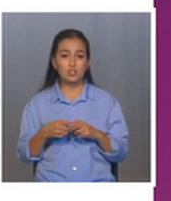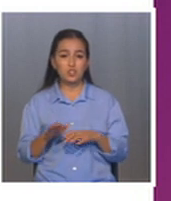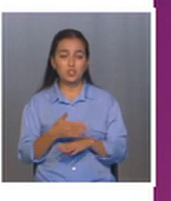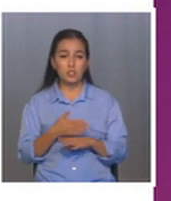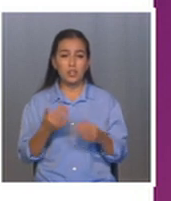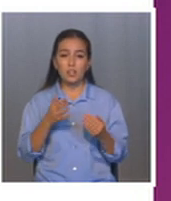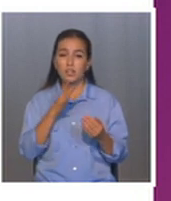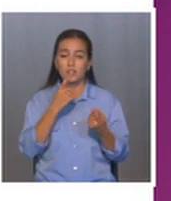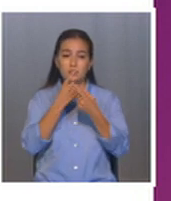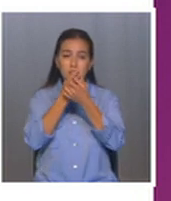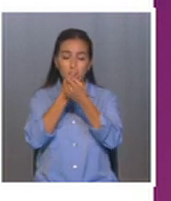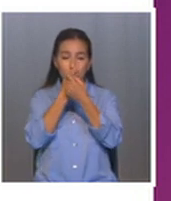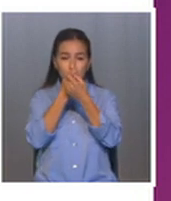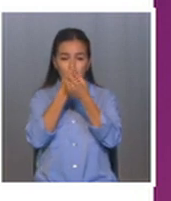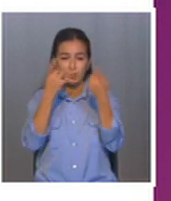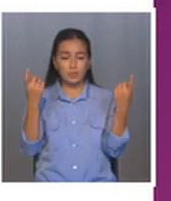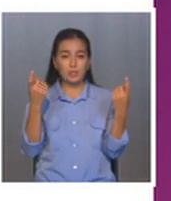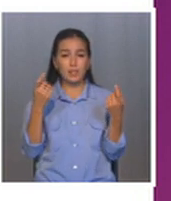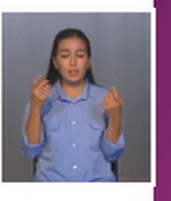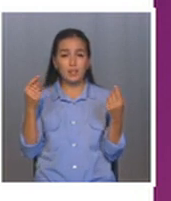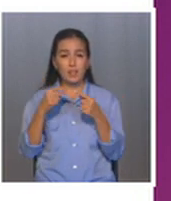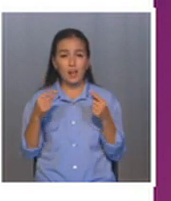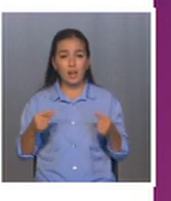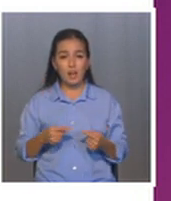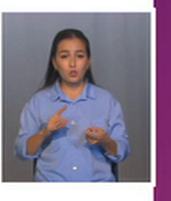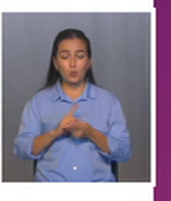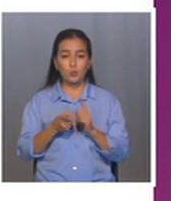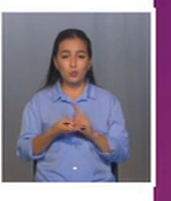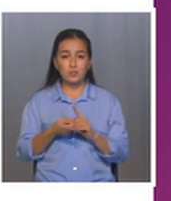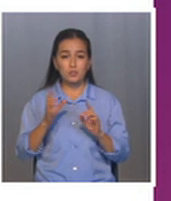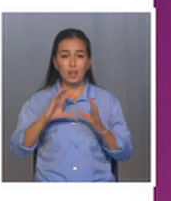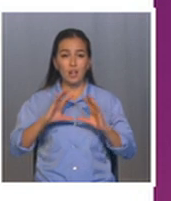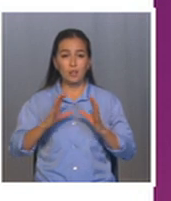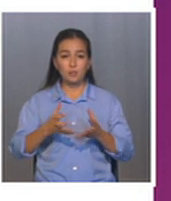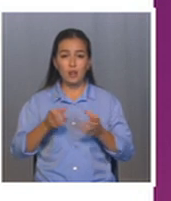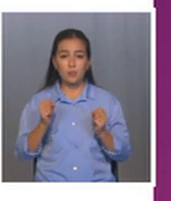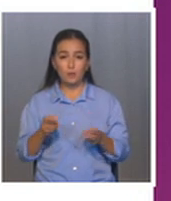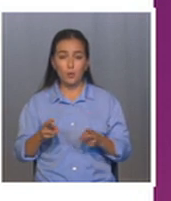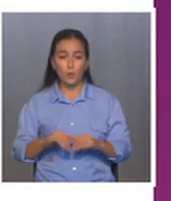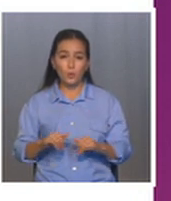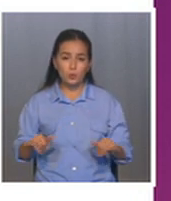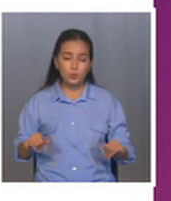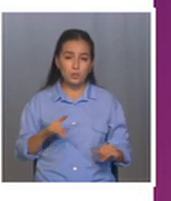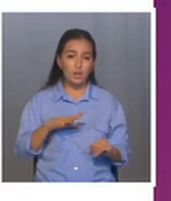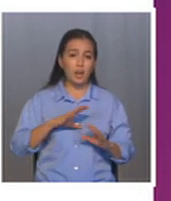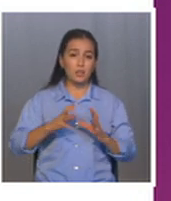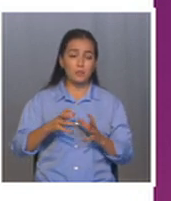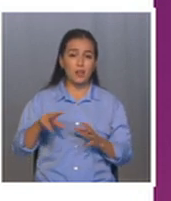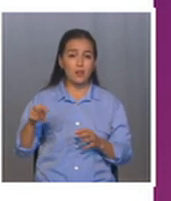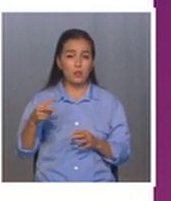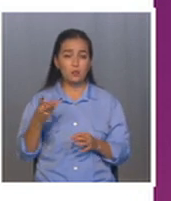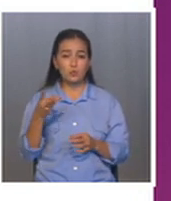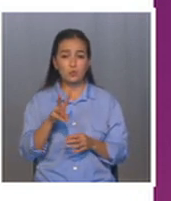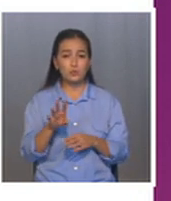тән құбылыс, ғаламдық қауіп-қатердің өршуі. Ғылыми әдебиетте бұл мәселелер үш топқа